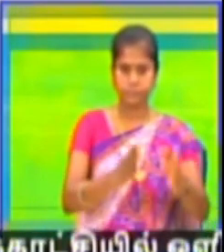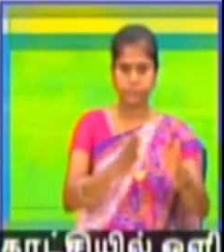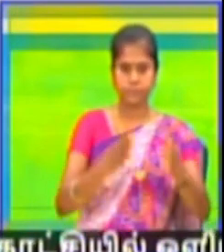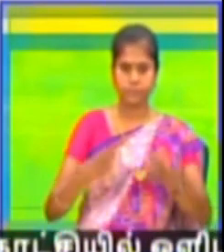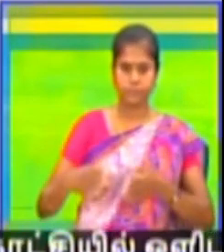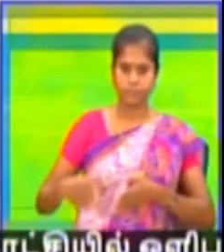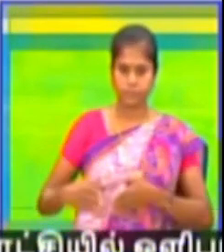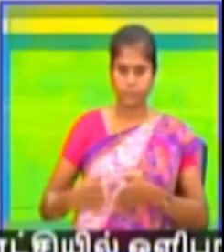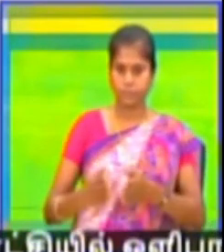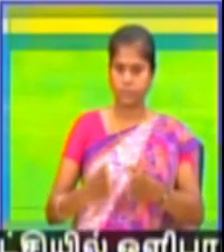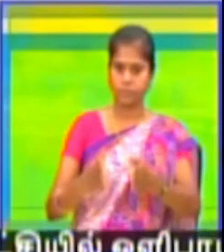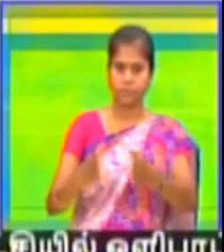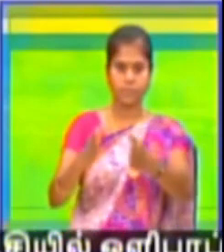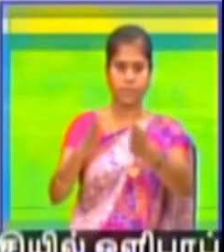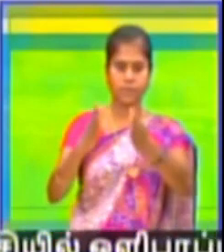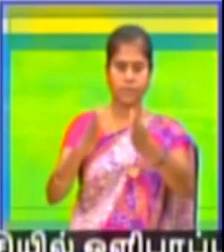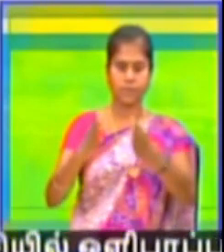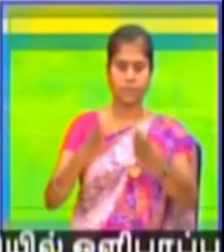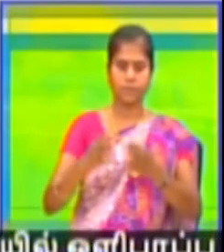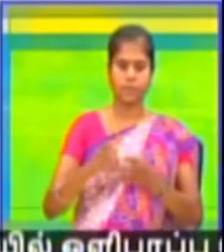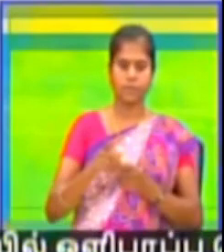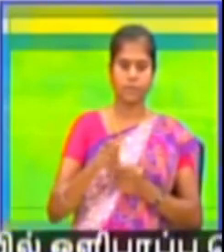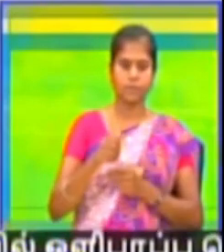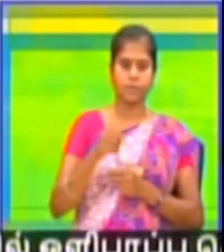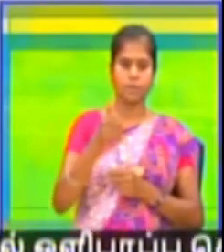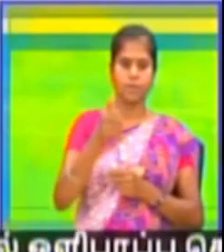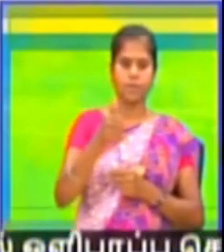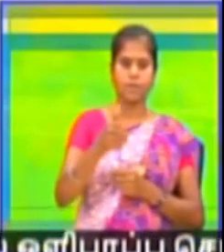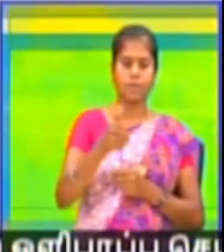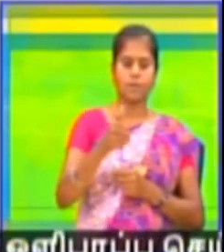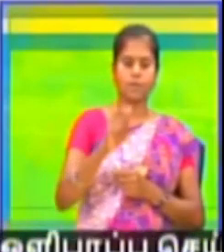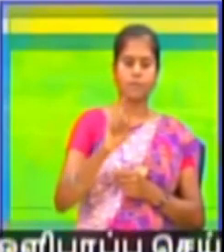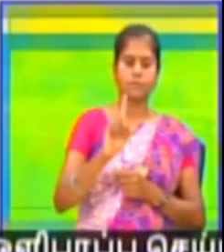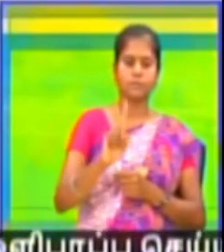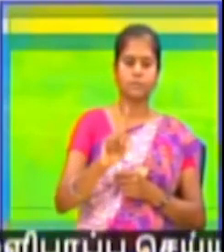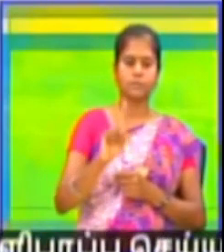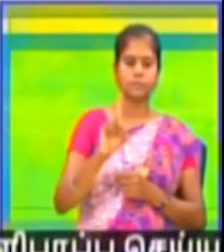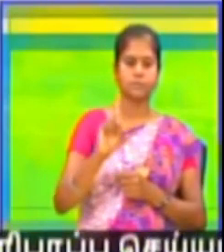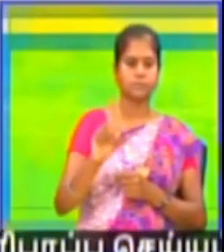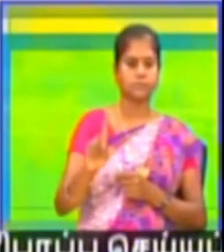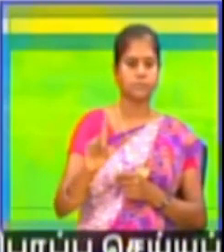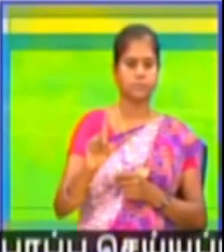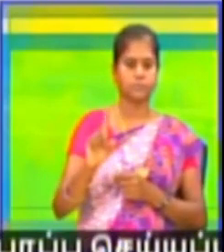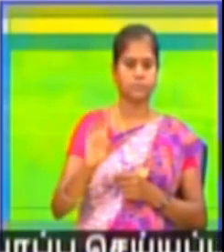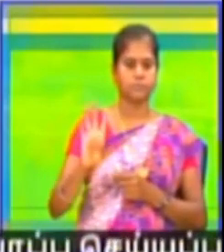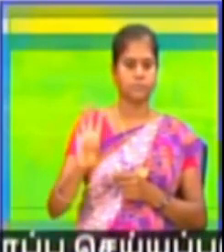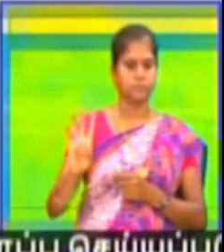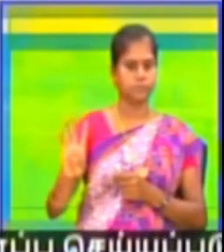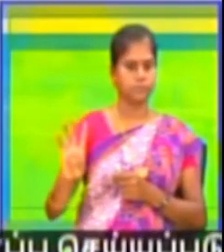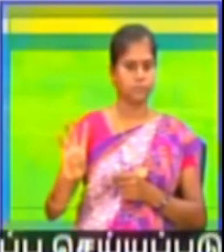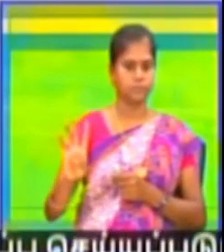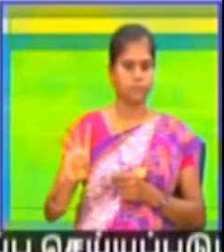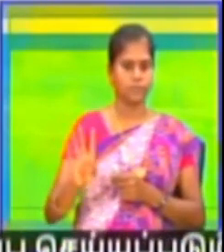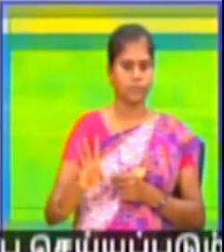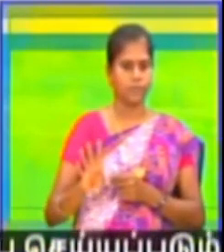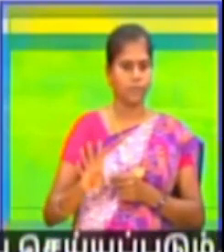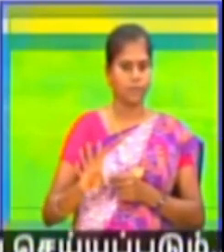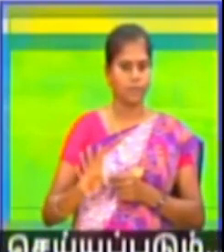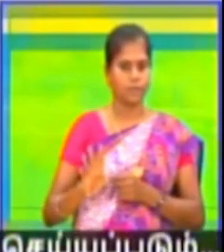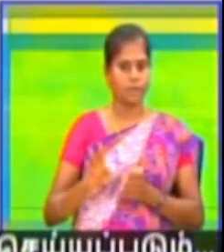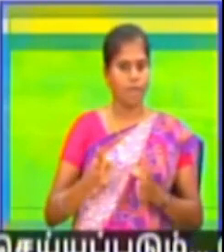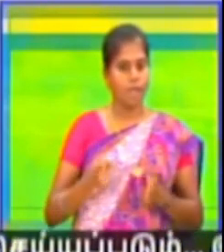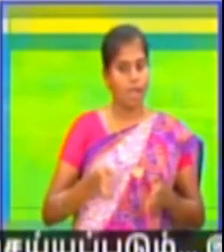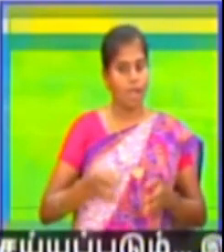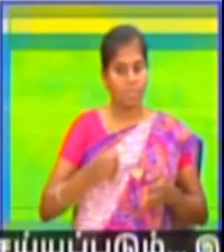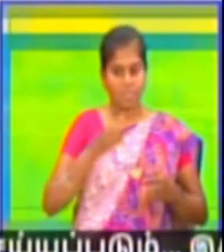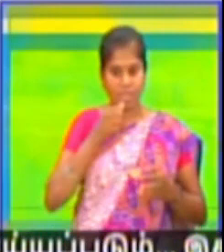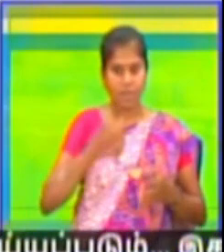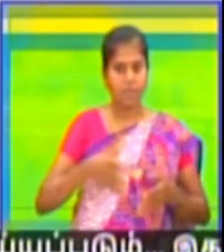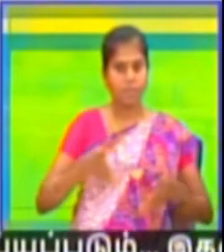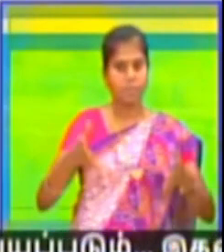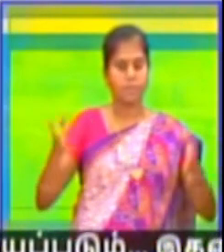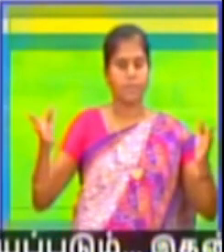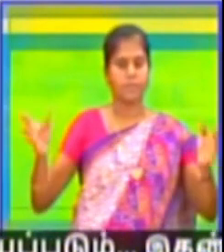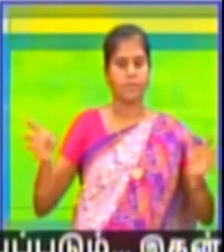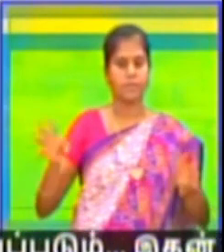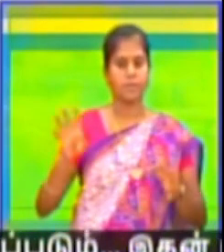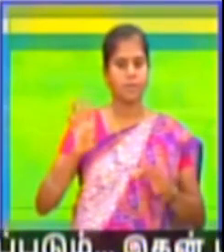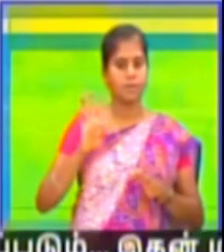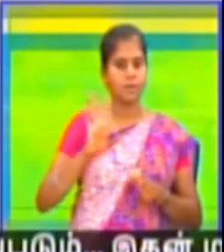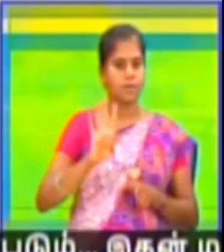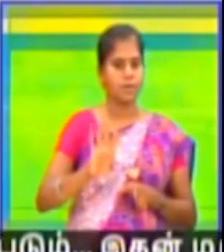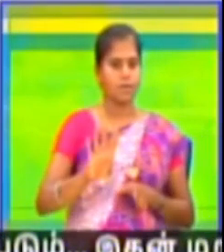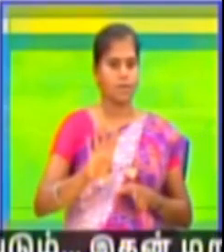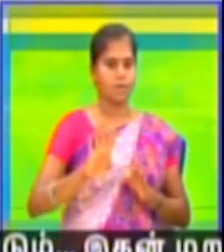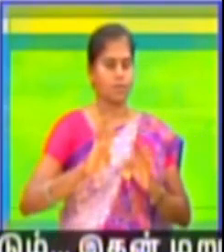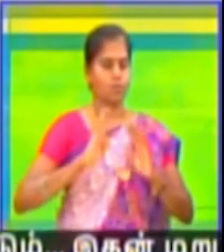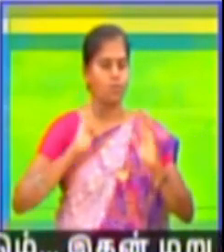6114 கிலோமீட்டர் நீளம் பாய்ந்து உலகினுடைய நான்காவது மிகப்பெரிய நதி அமைப்பாக உள்ளது.